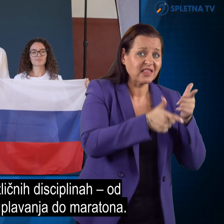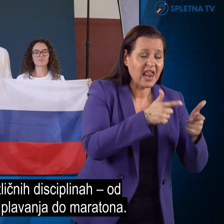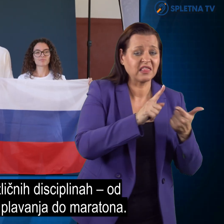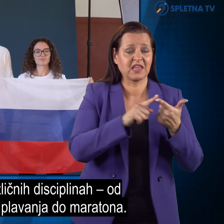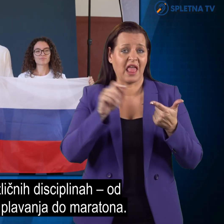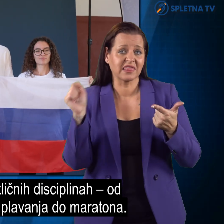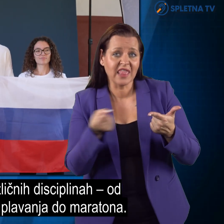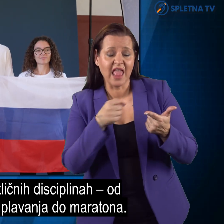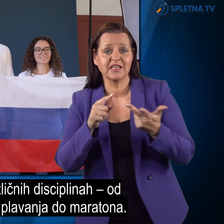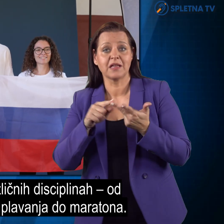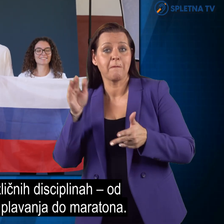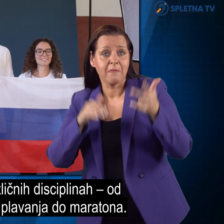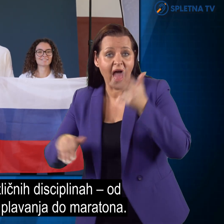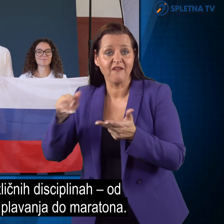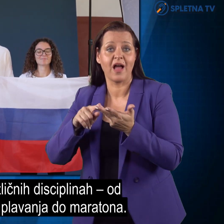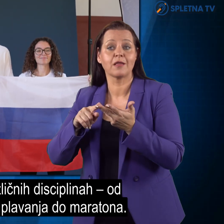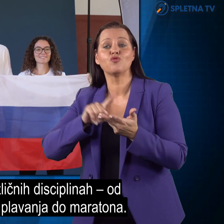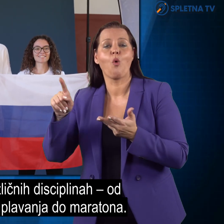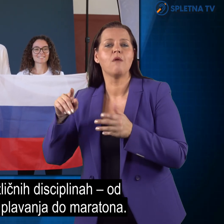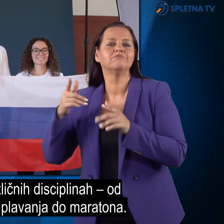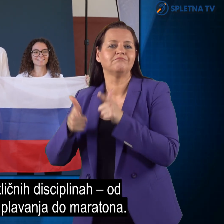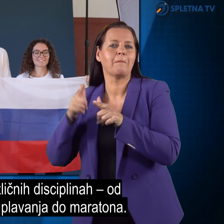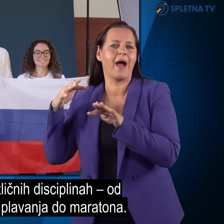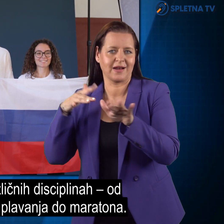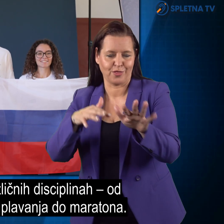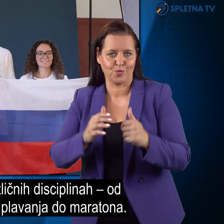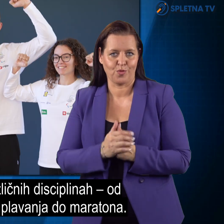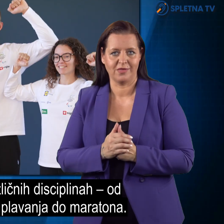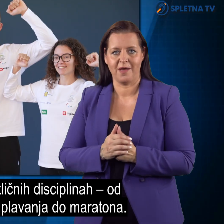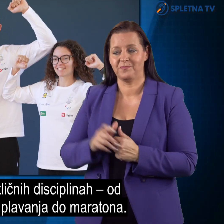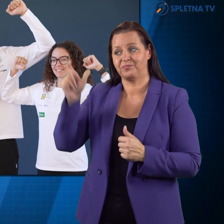od atletike, tenisa, plavanja do maratona.